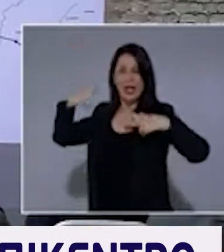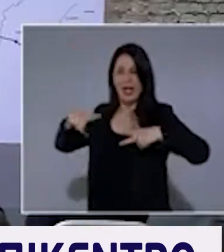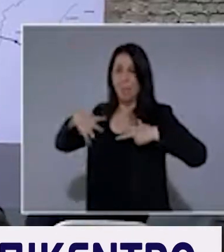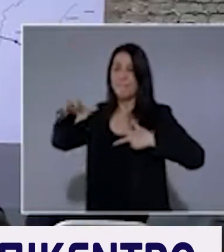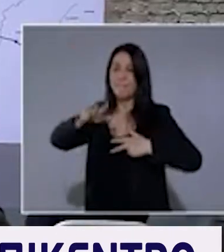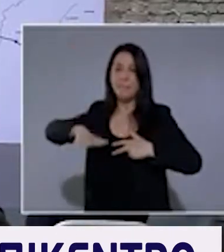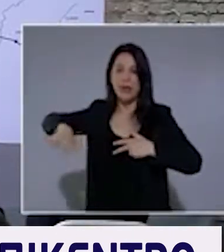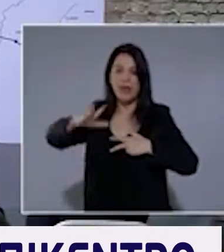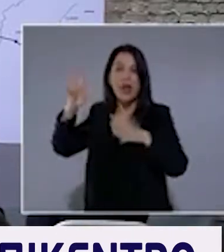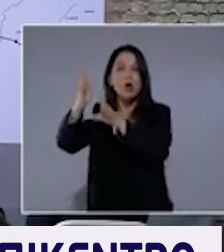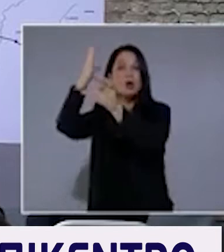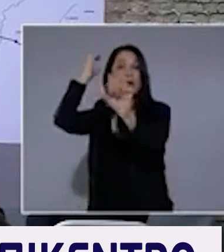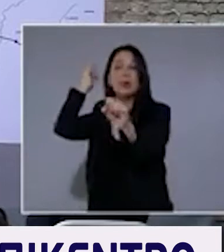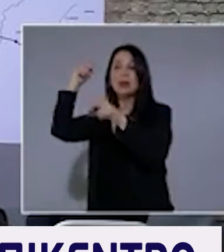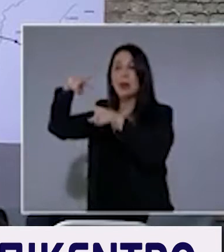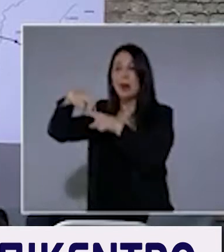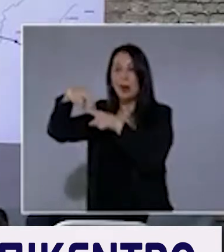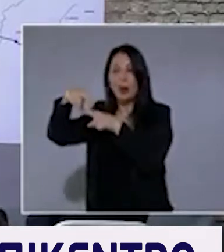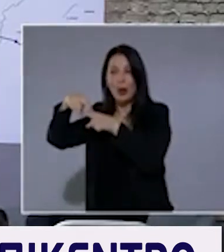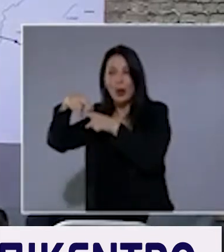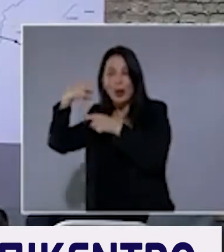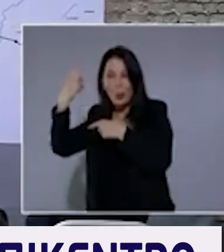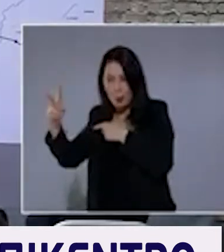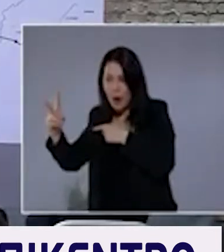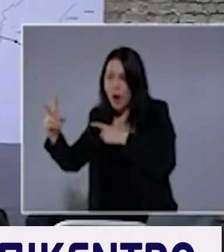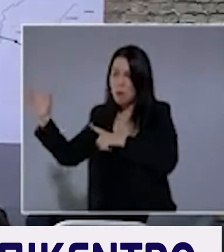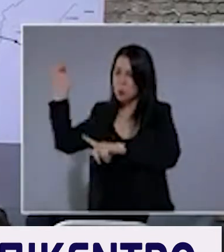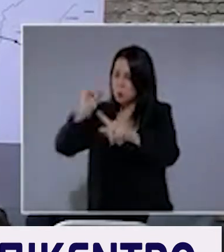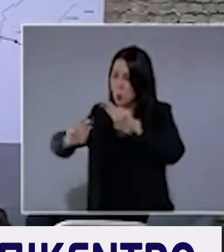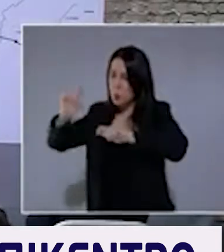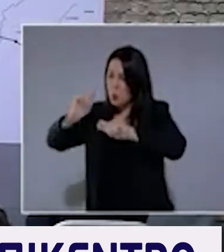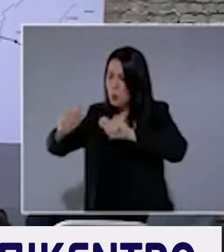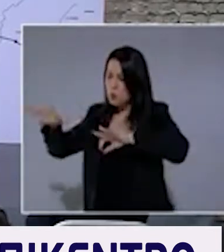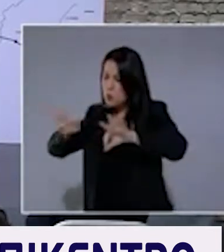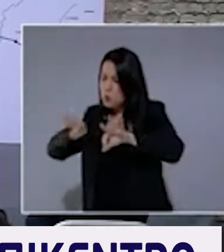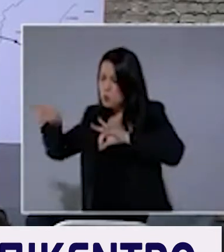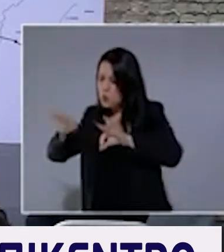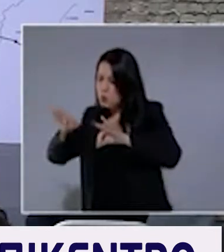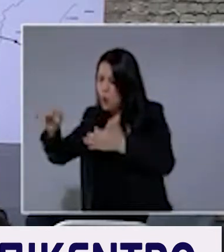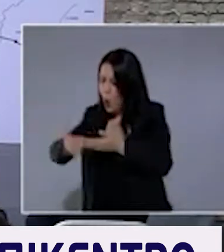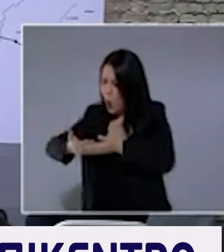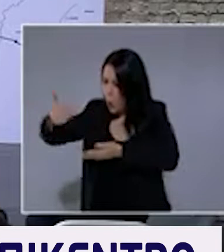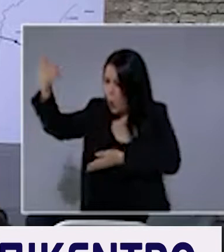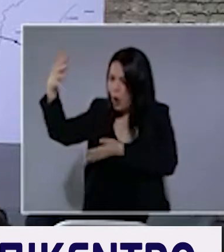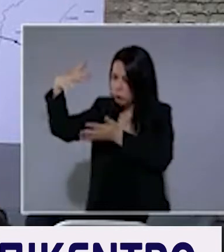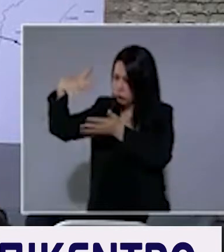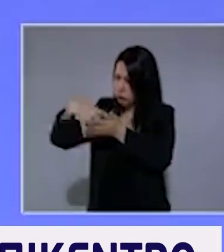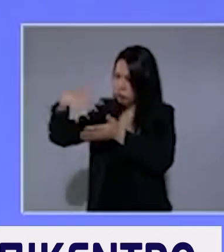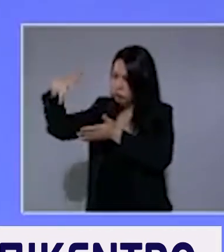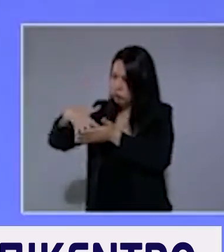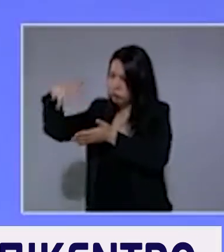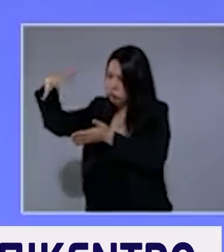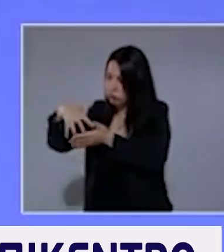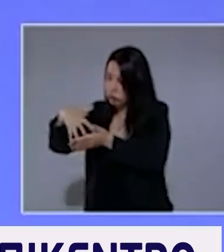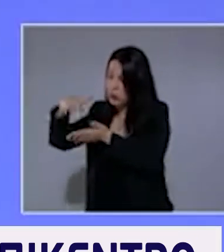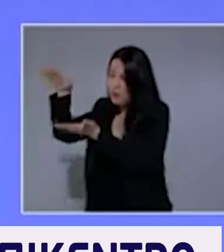Κατσιμίγα αναφορικά με τον δρόμο της Αμφίπολης, τονίζοντας ότι μέσα στην τρελή χαρά ο Περιφερειάρχης κ. Χρήστος Μέτιος πανηγυρίζει για την εξασφάλιση